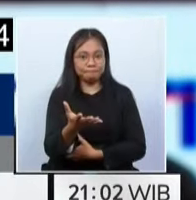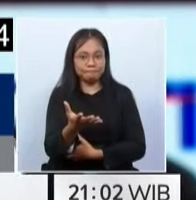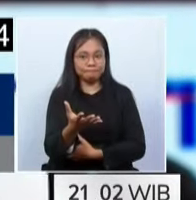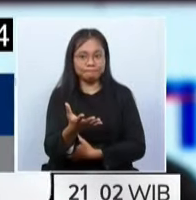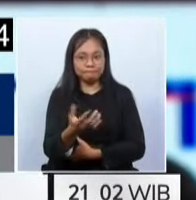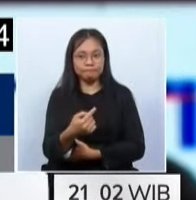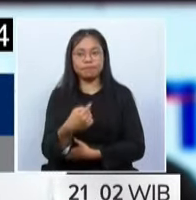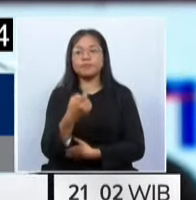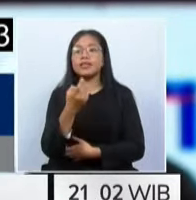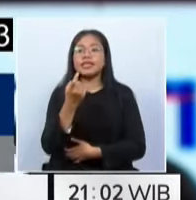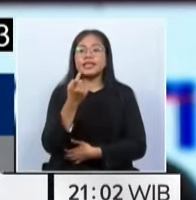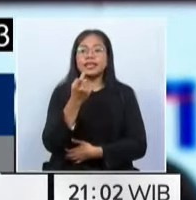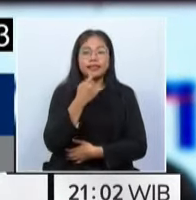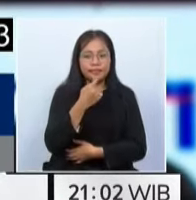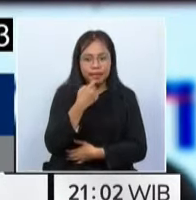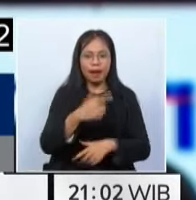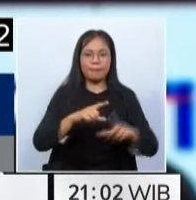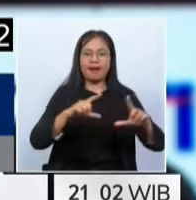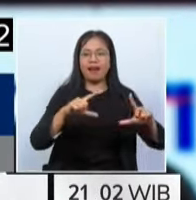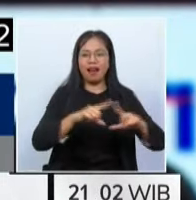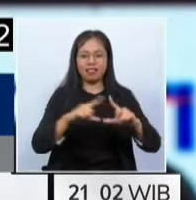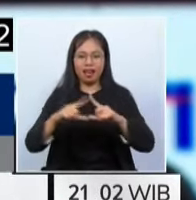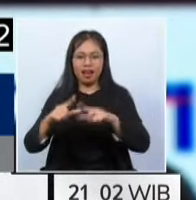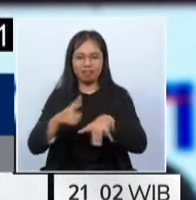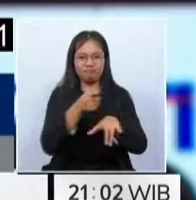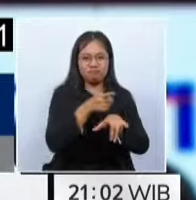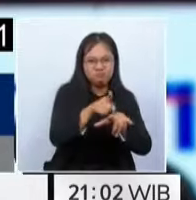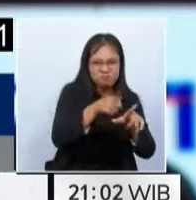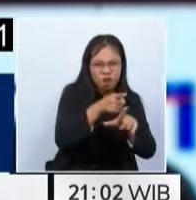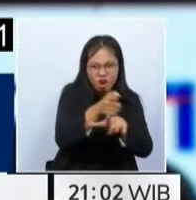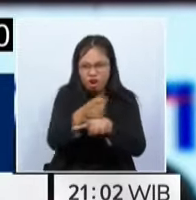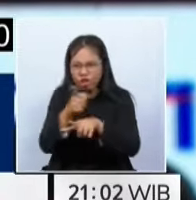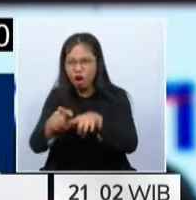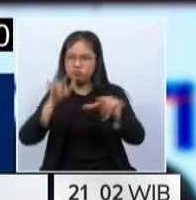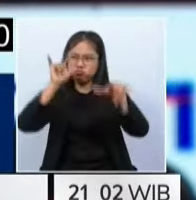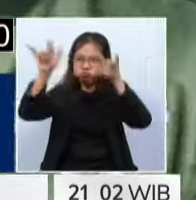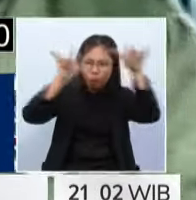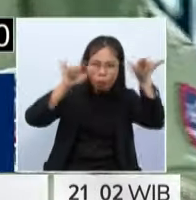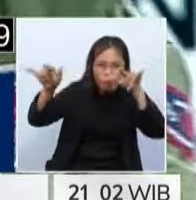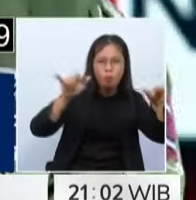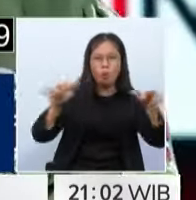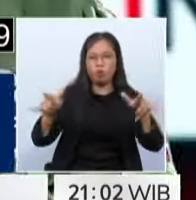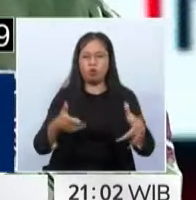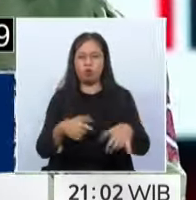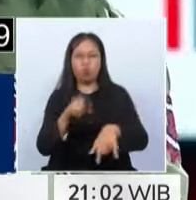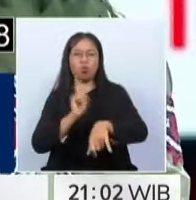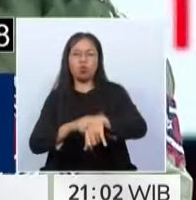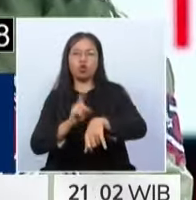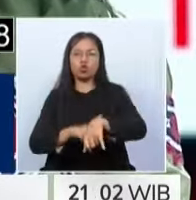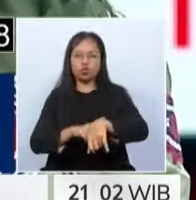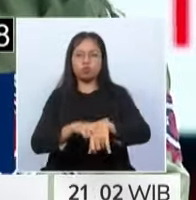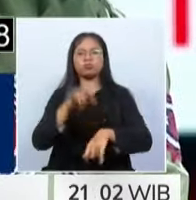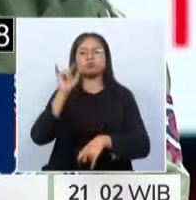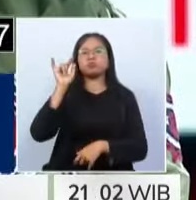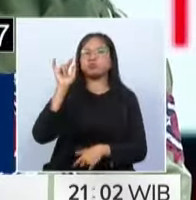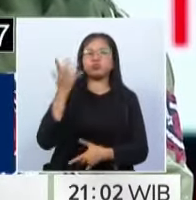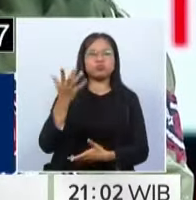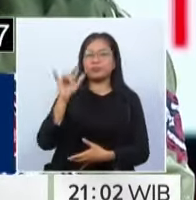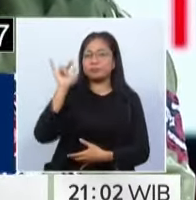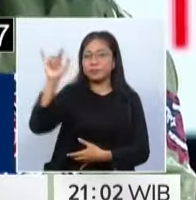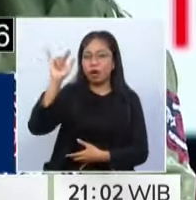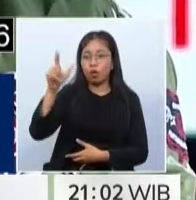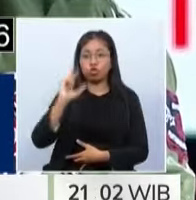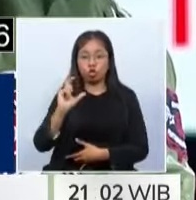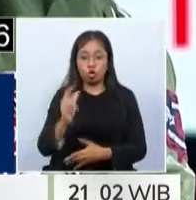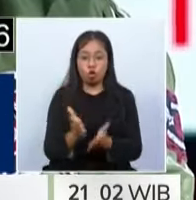perang itu usianya kurang lebih 25 sampai 30 tahun pesawat terbang e kapal perang